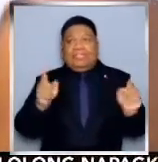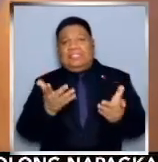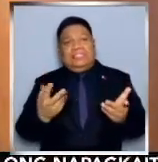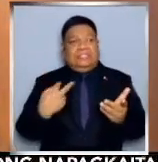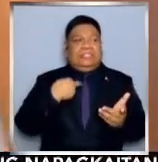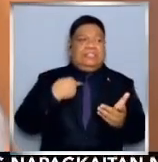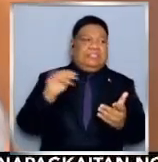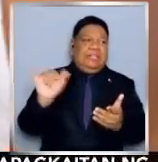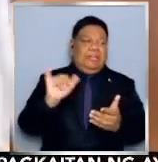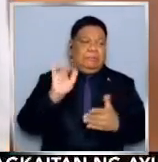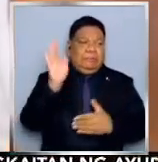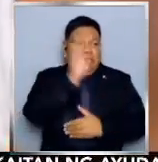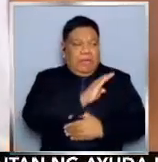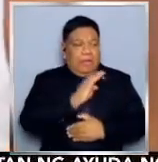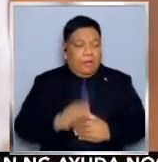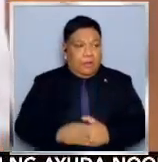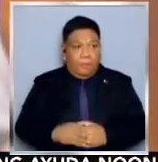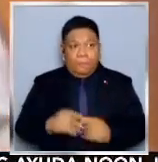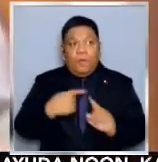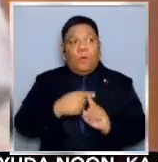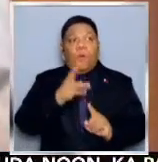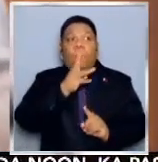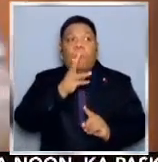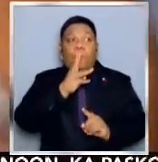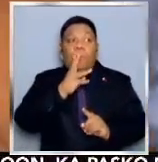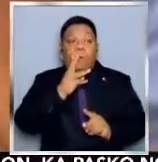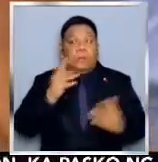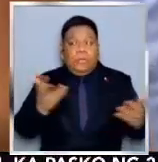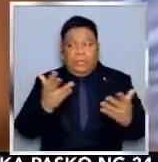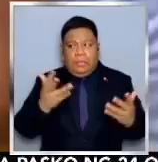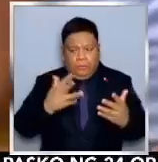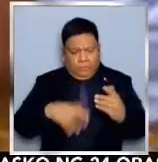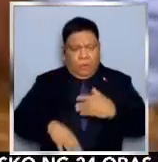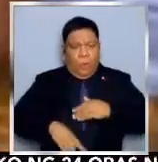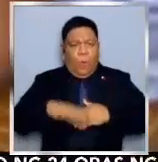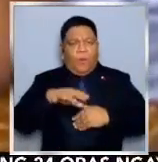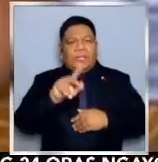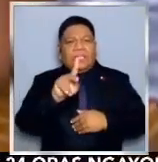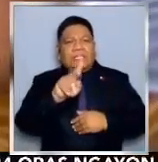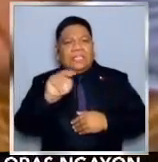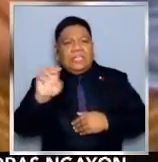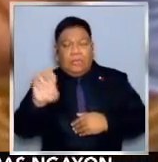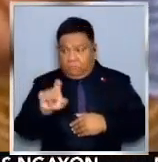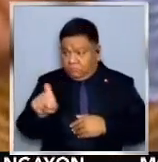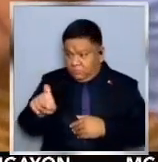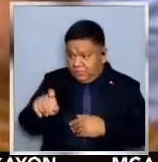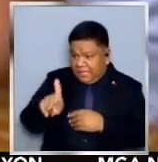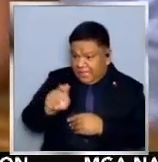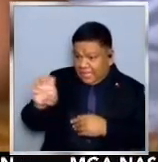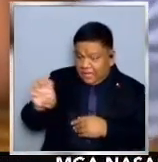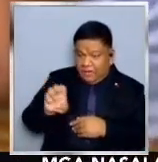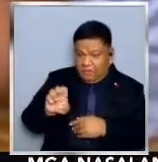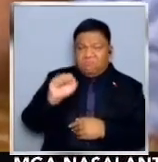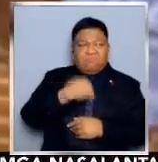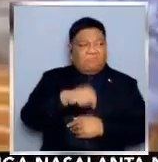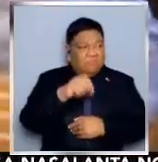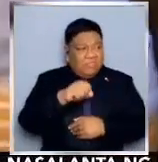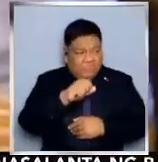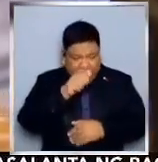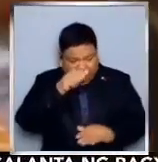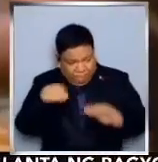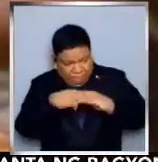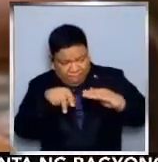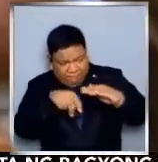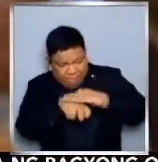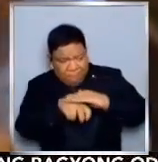yung tubig, taga dito na, taga tuhod. Hanggang tuhod, tapos nandiyan kayo sa ilalim. Oo, tapos labas na tayo lahat, labas na kami. Tapos mayroon